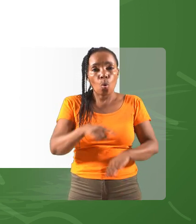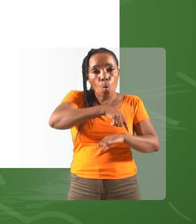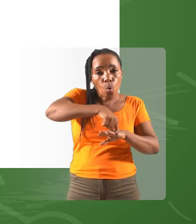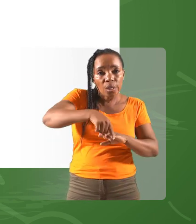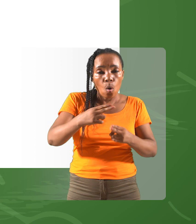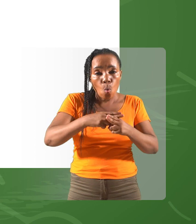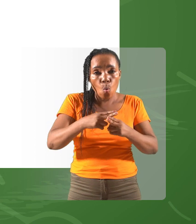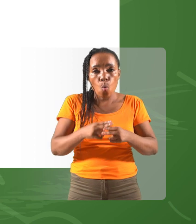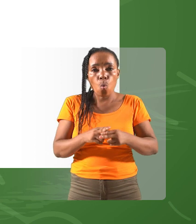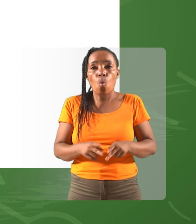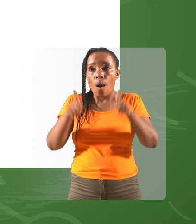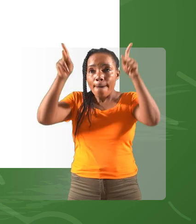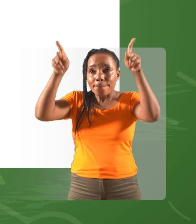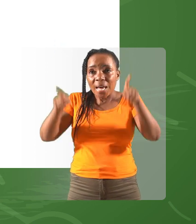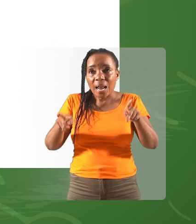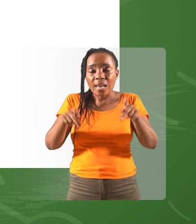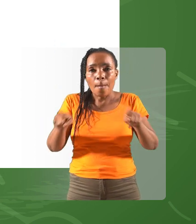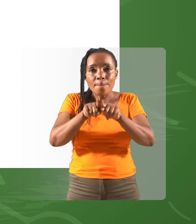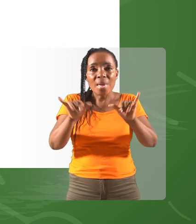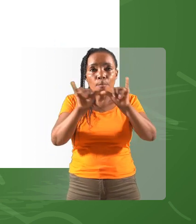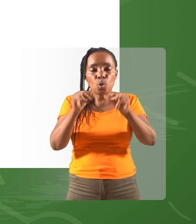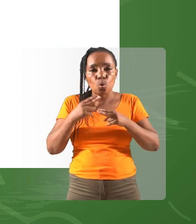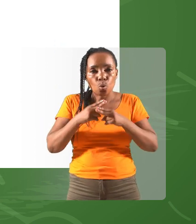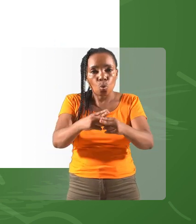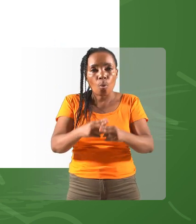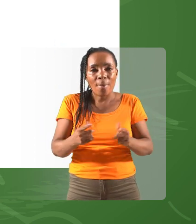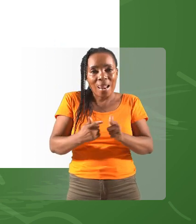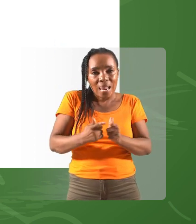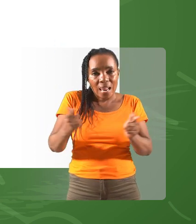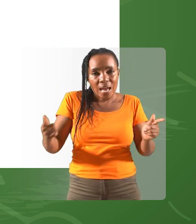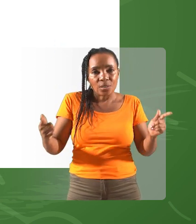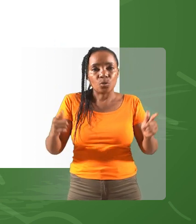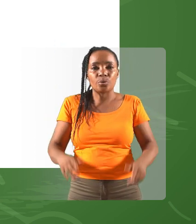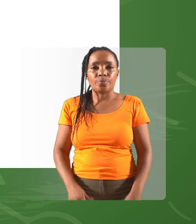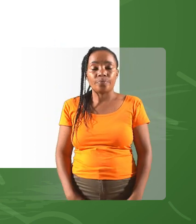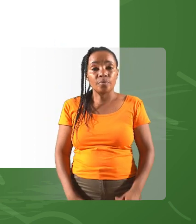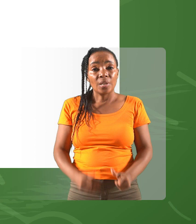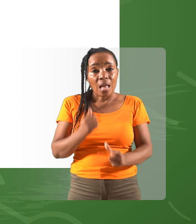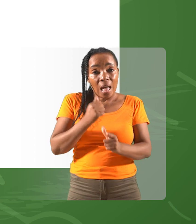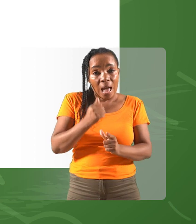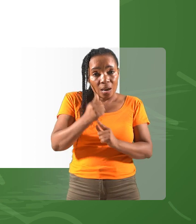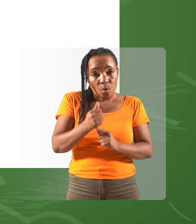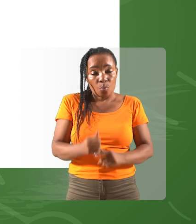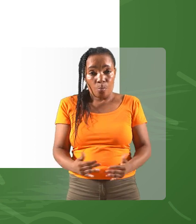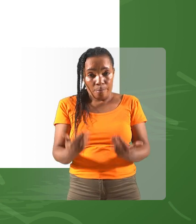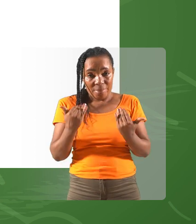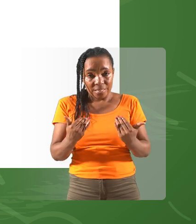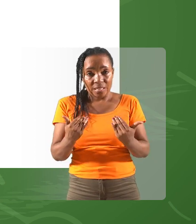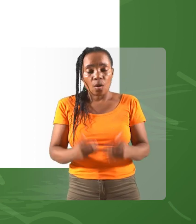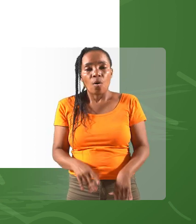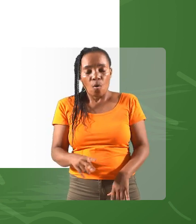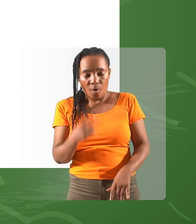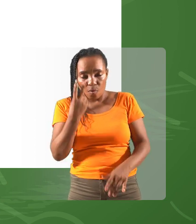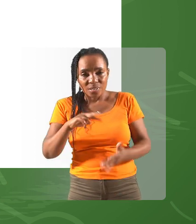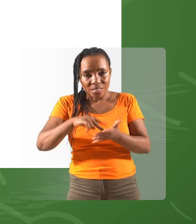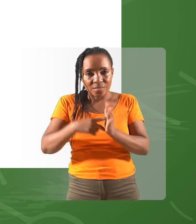même mesure, appelés largeur. Alors, nous allons chercher à définir le